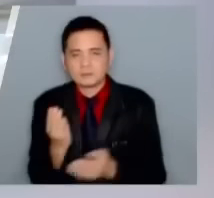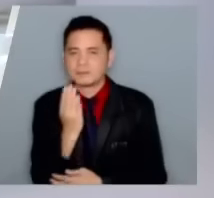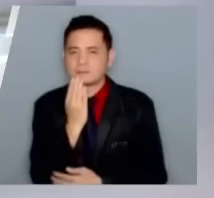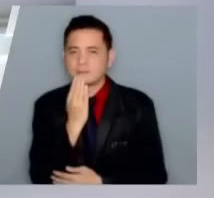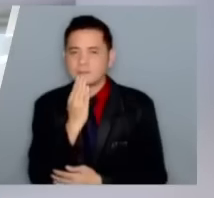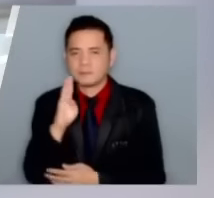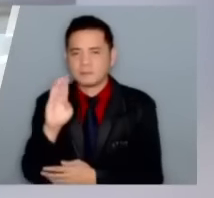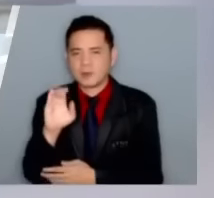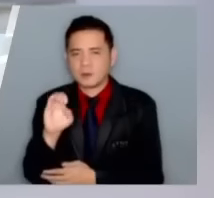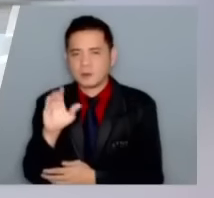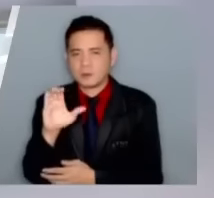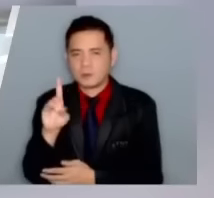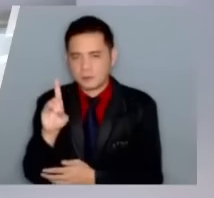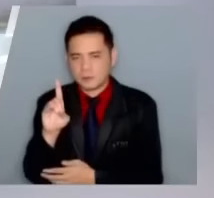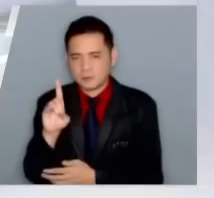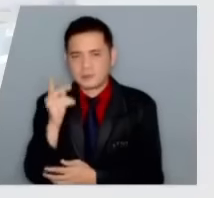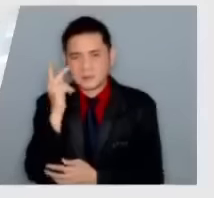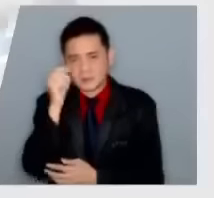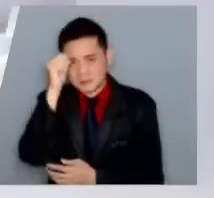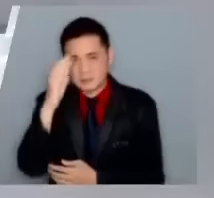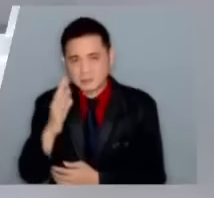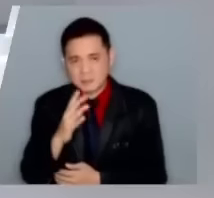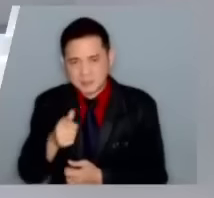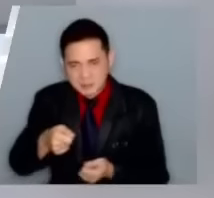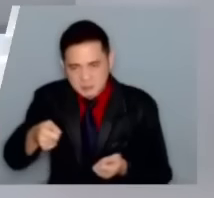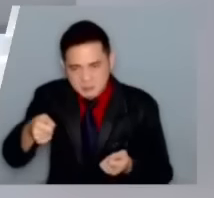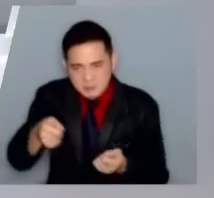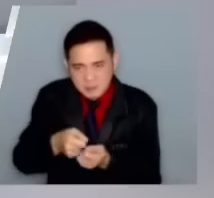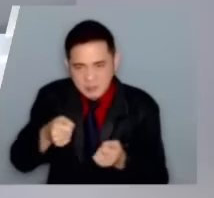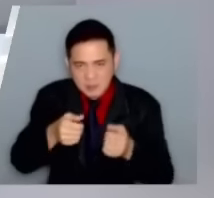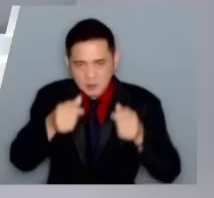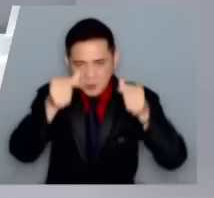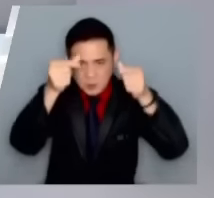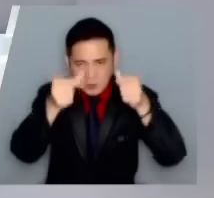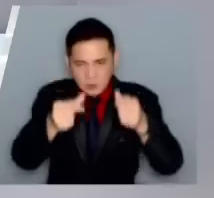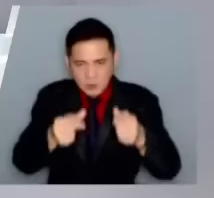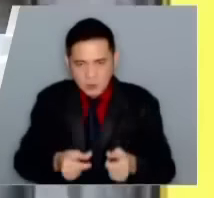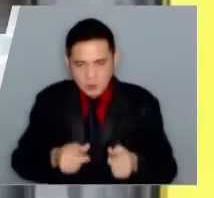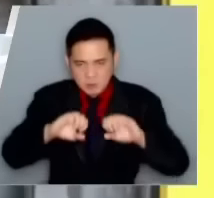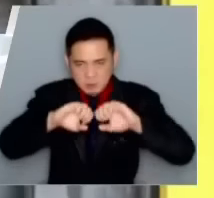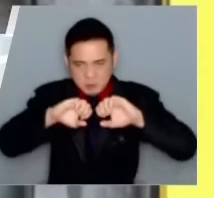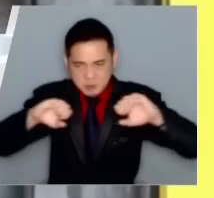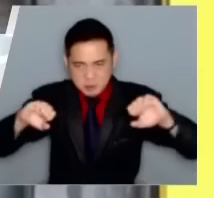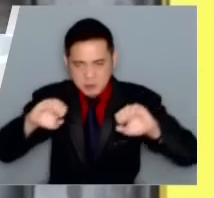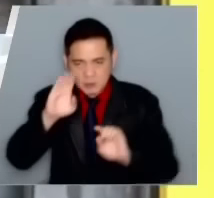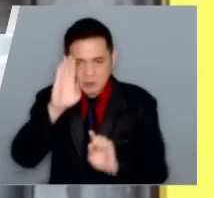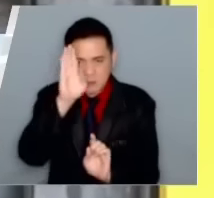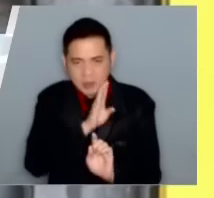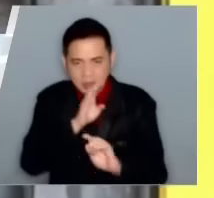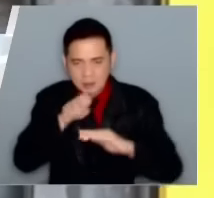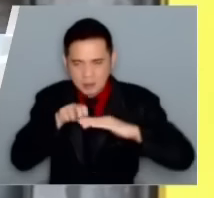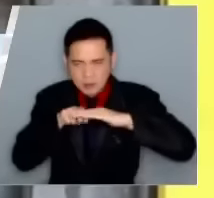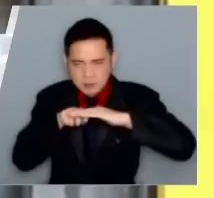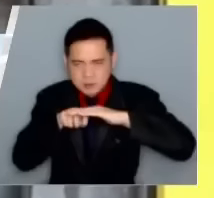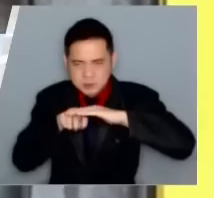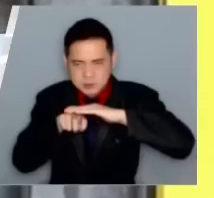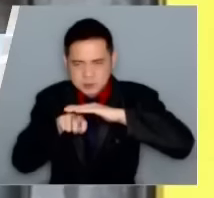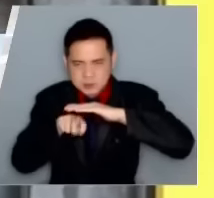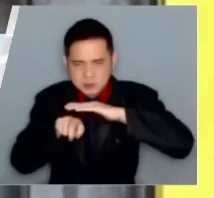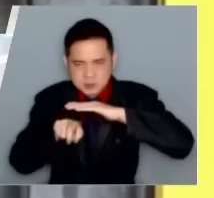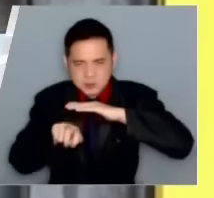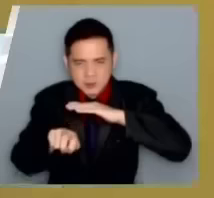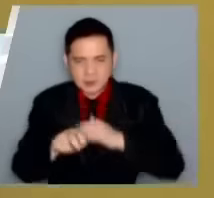Maya-maya, naglabas siya ng bolt cutter at sinira ang bintana. Isang lalaki pa ang dumating at pumasok. Ayon sa mga empleyado ng grocery,